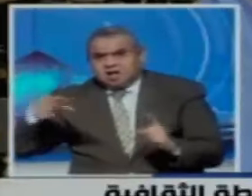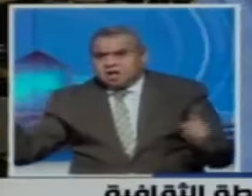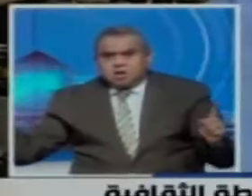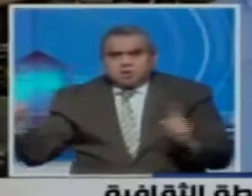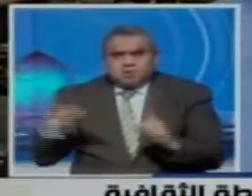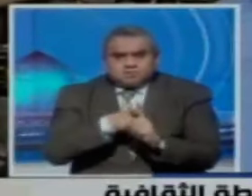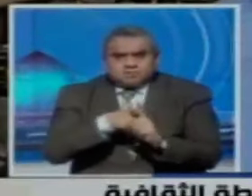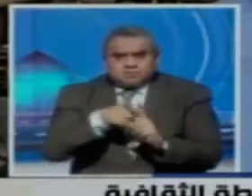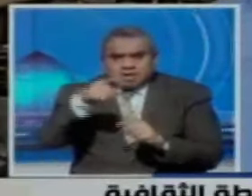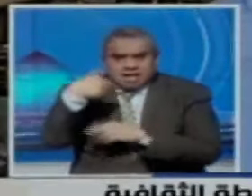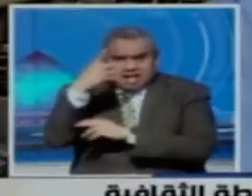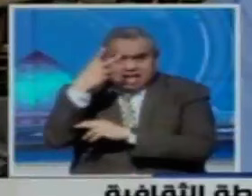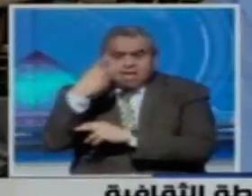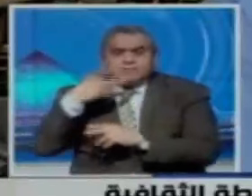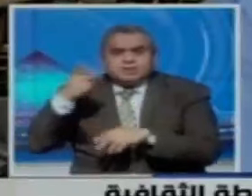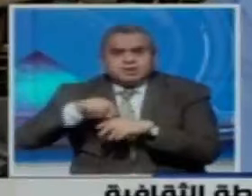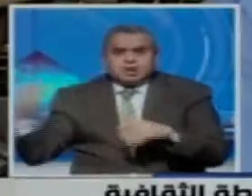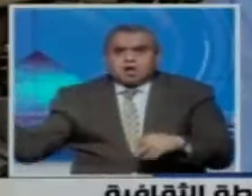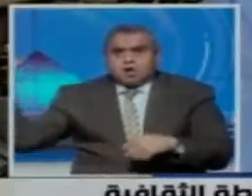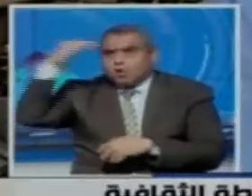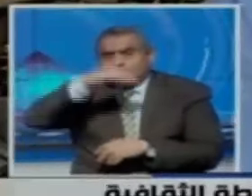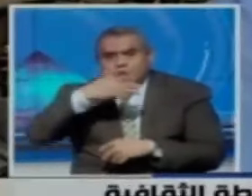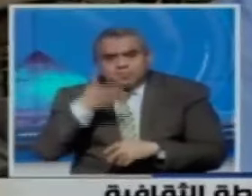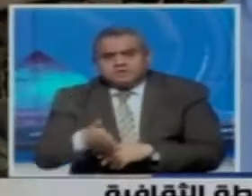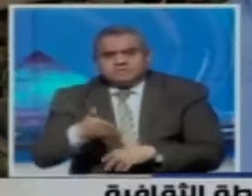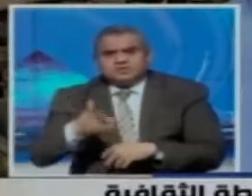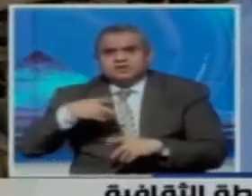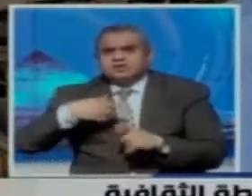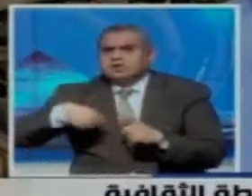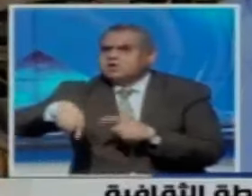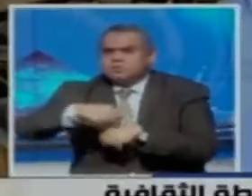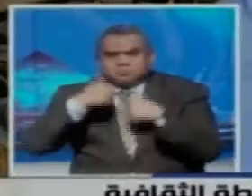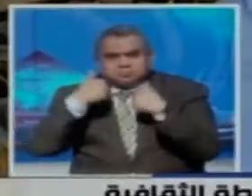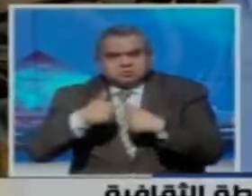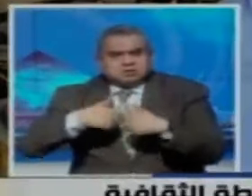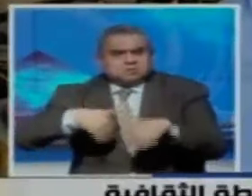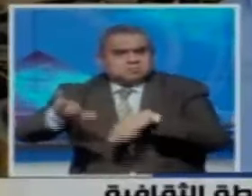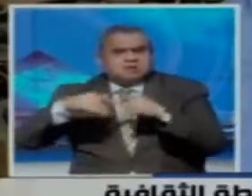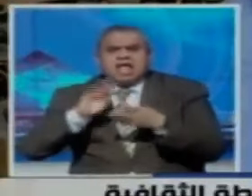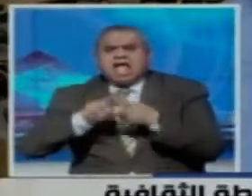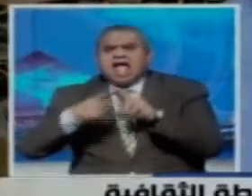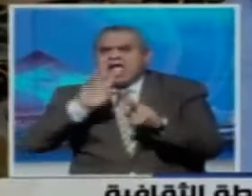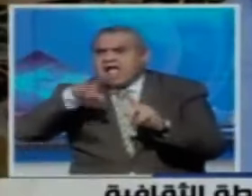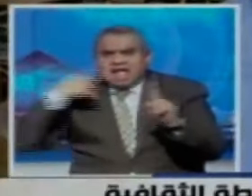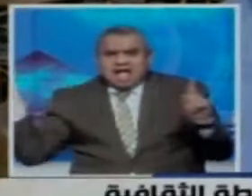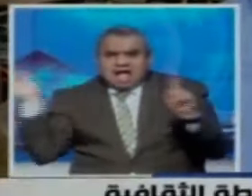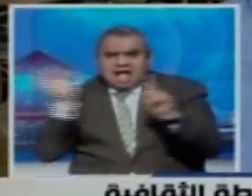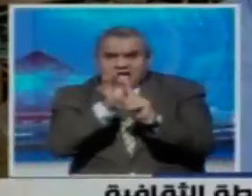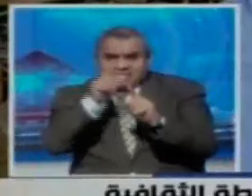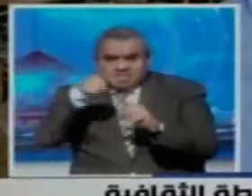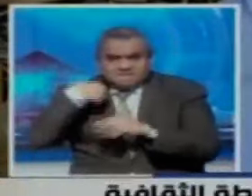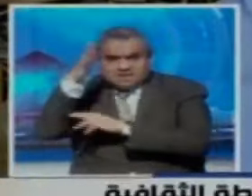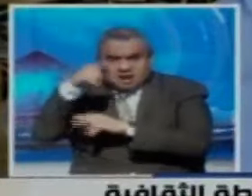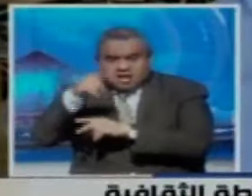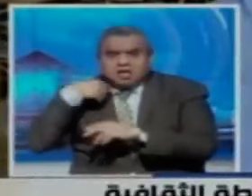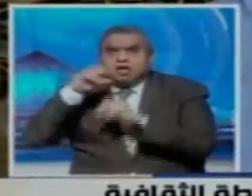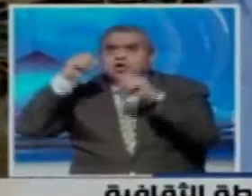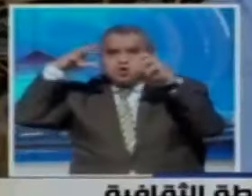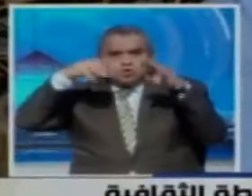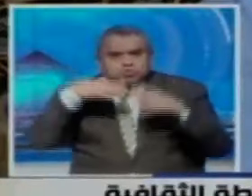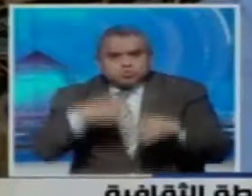جاي للعالمين. كباري الطرق بقت سهلة جدا، حركة المرور بقت عالية جدا، الإضاءة،